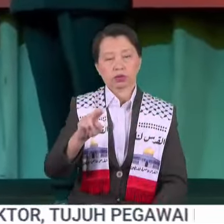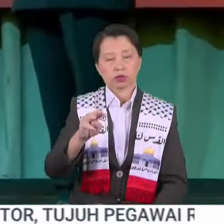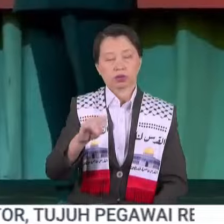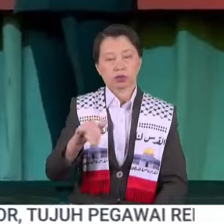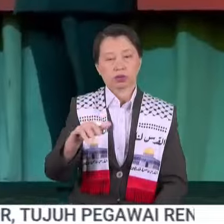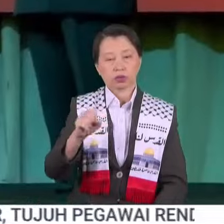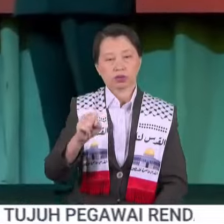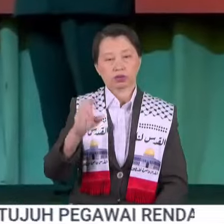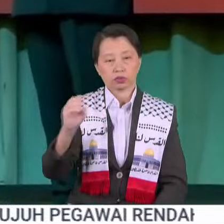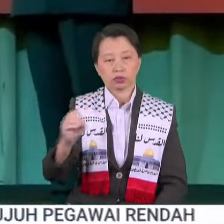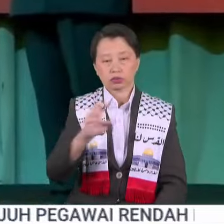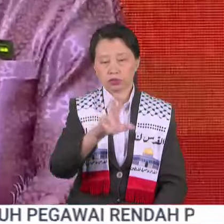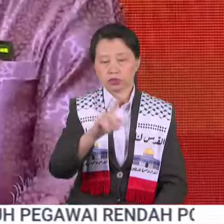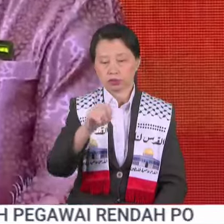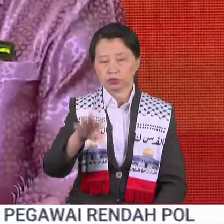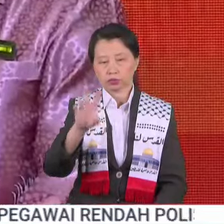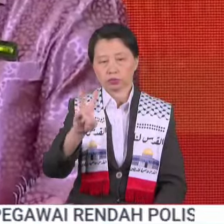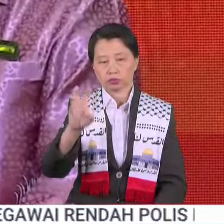MSISO